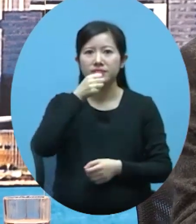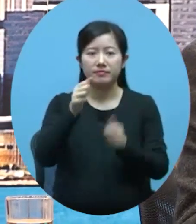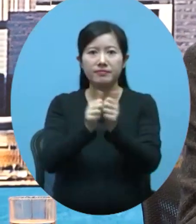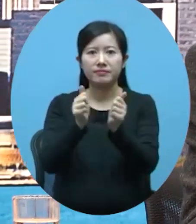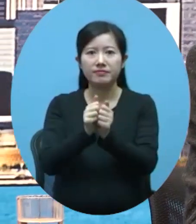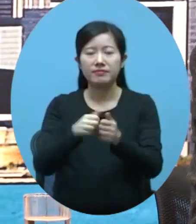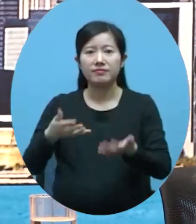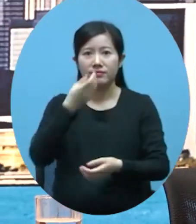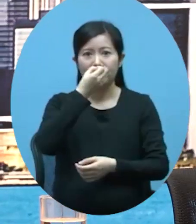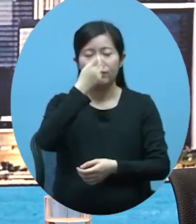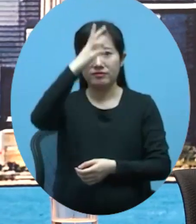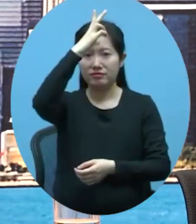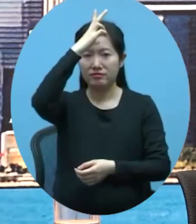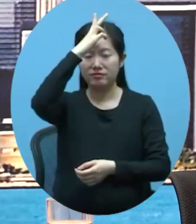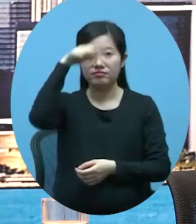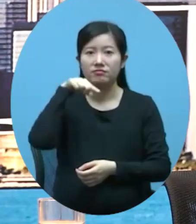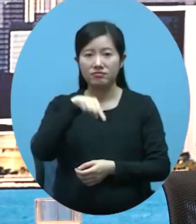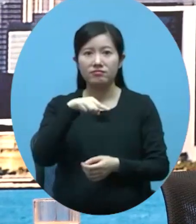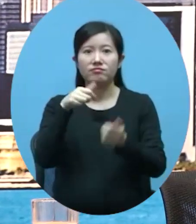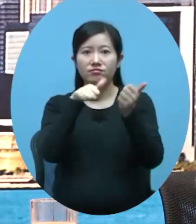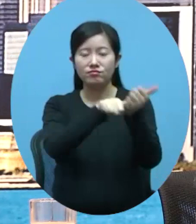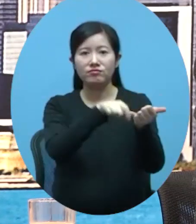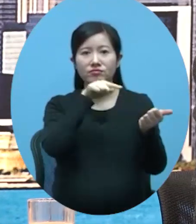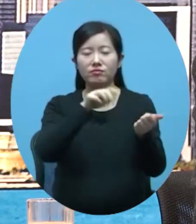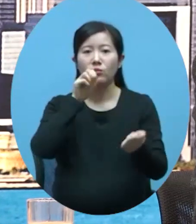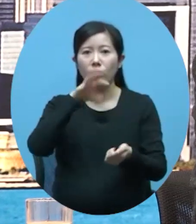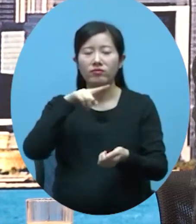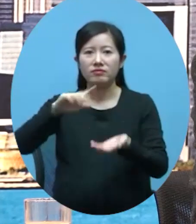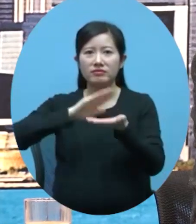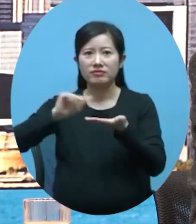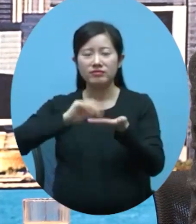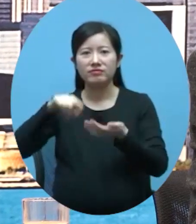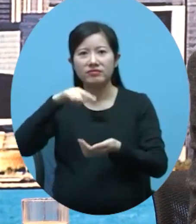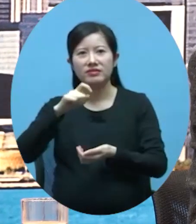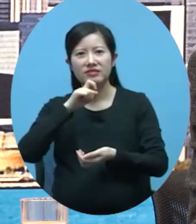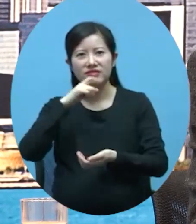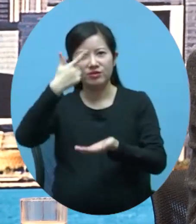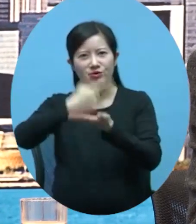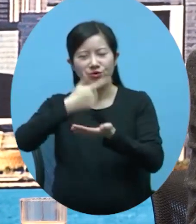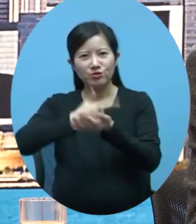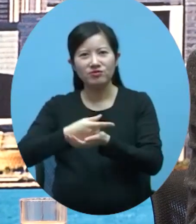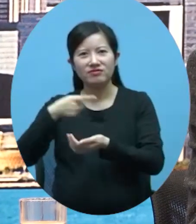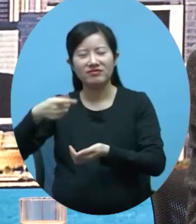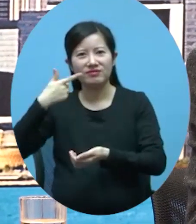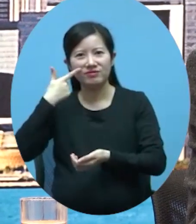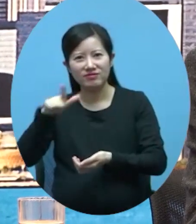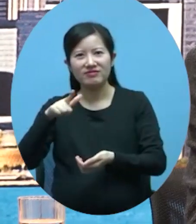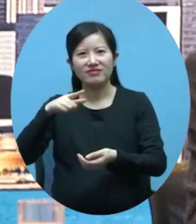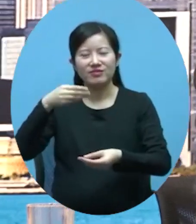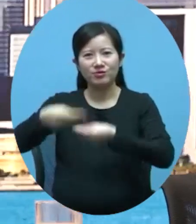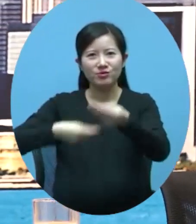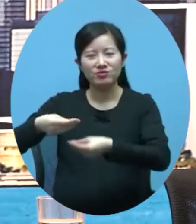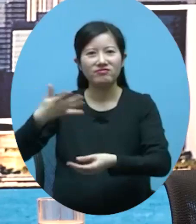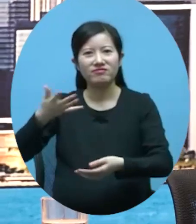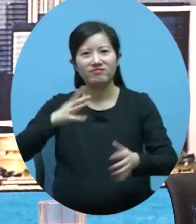据香港特别行政区政府对于公共卫生有重要性的新型传染病预备和应变